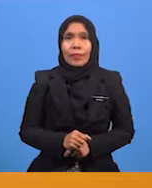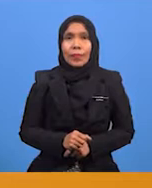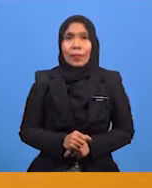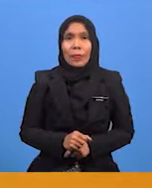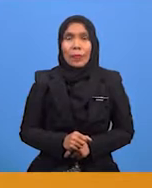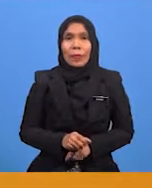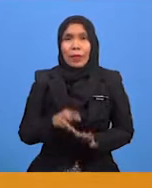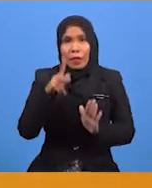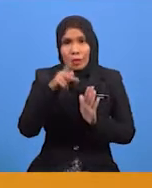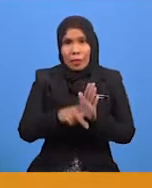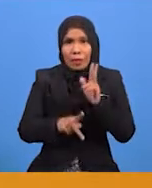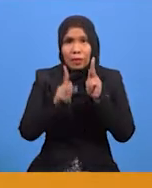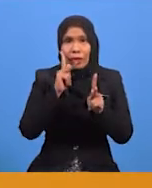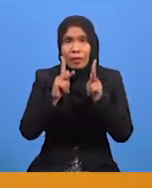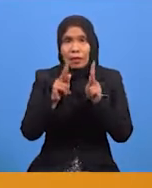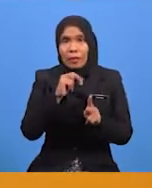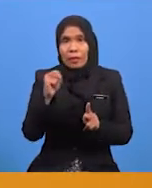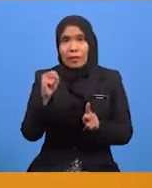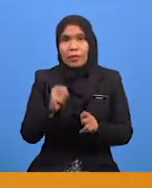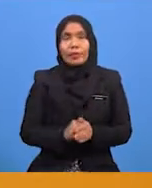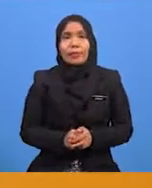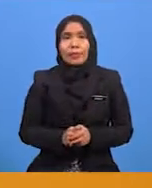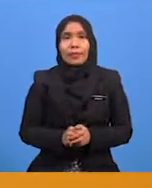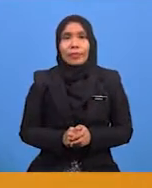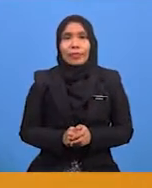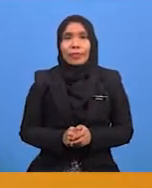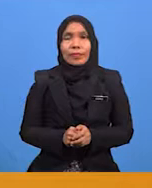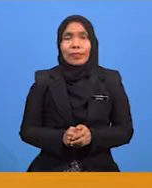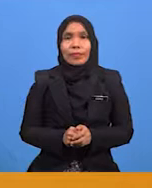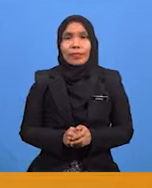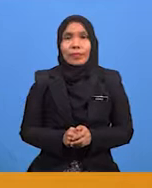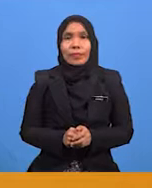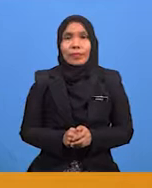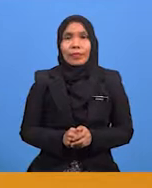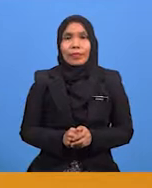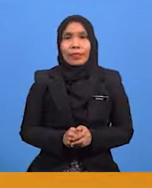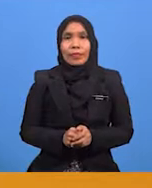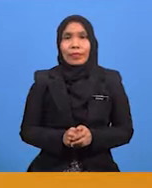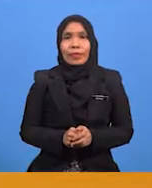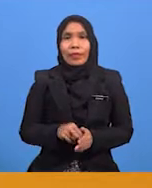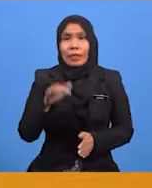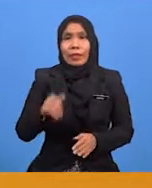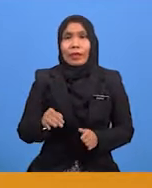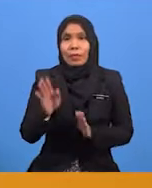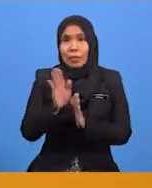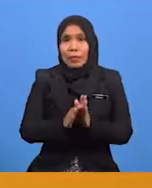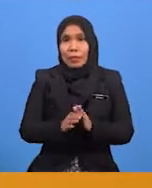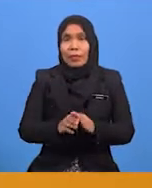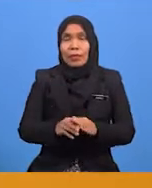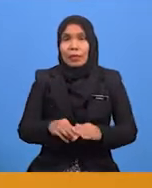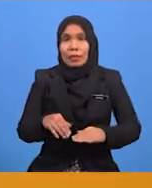Perkataan menyelit antara sembilu nasib merupakan pesanan penyajak